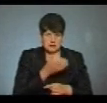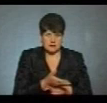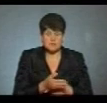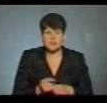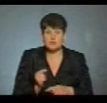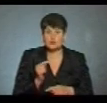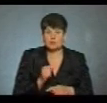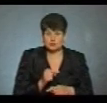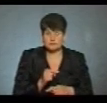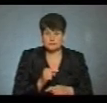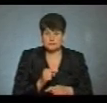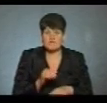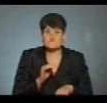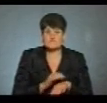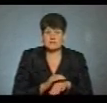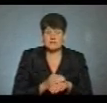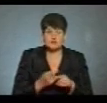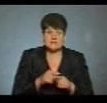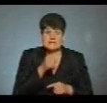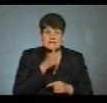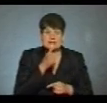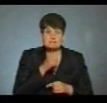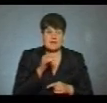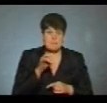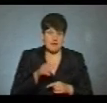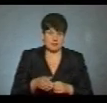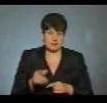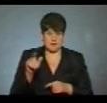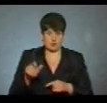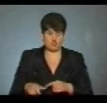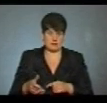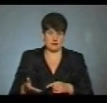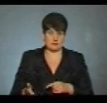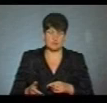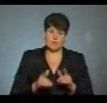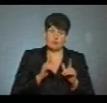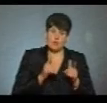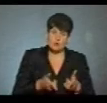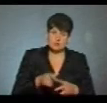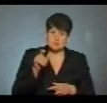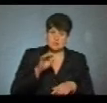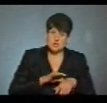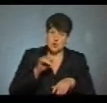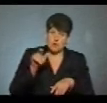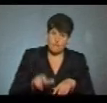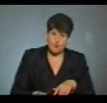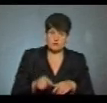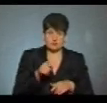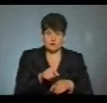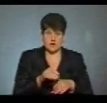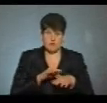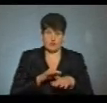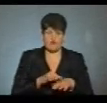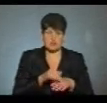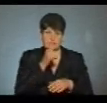тому фактично то є експеримент на людині. Чи погодиться хворий, щоб я на ньому проводив